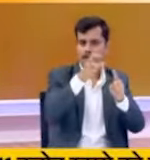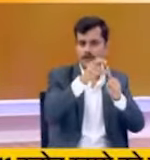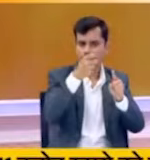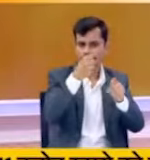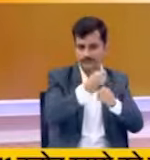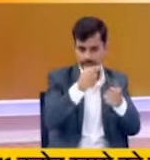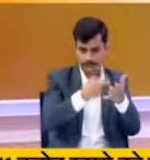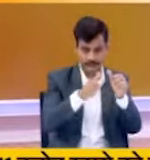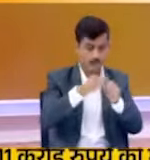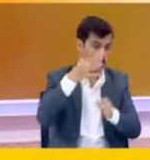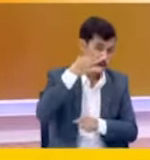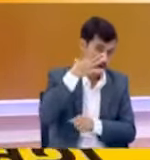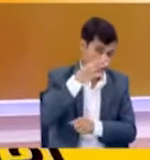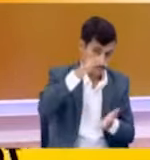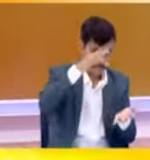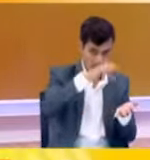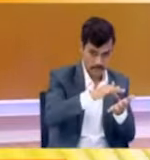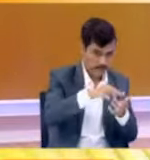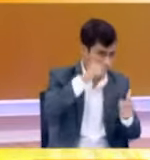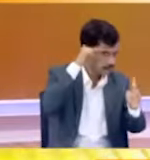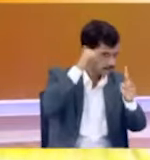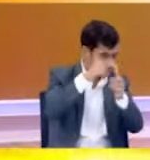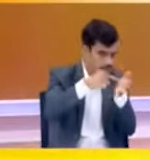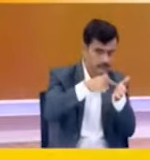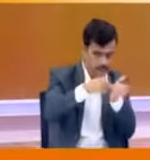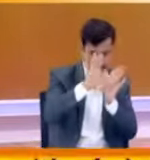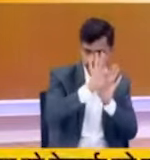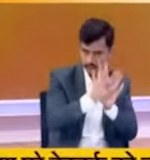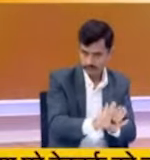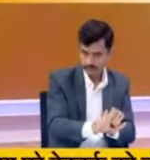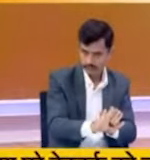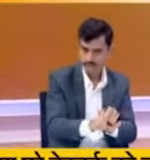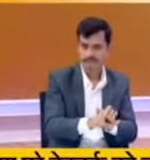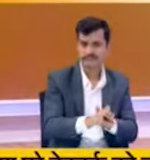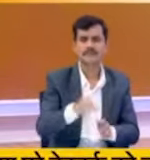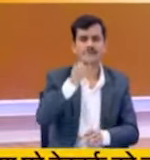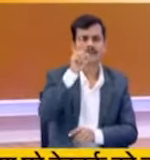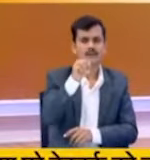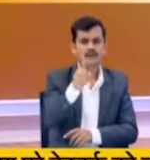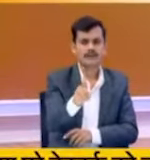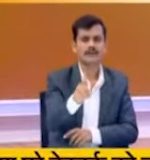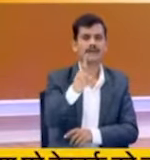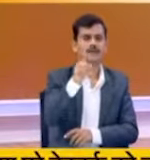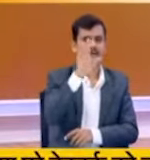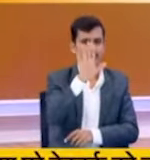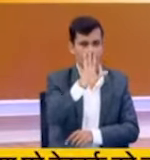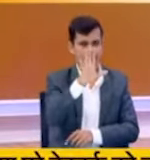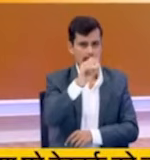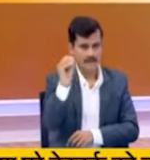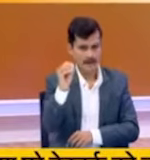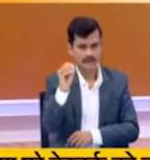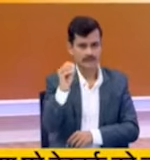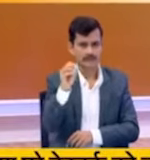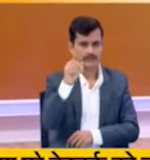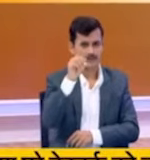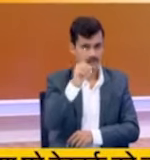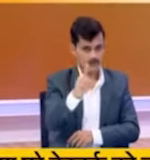इसको आज अप्रूव लिया अप्रूव किया गया जिसे 100009